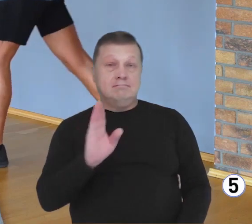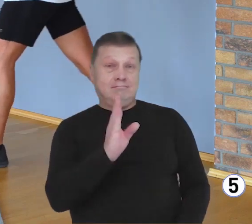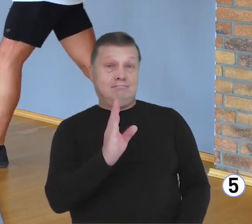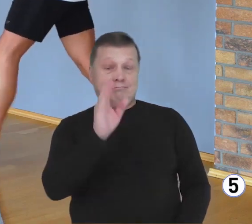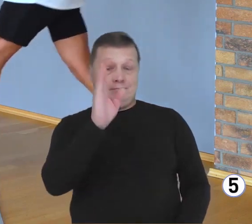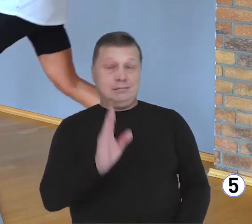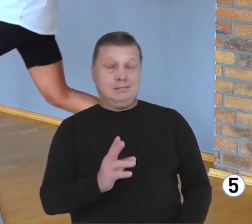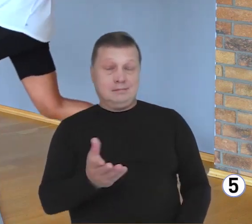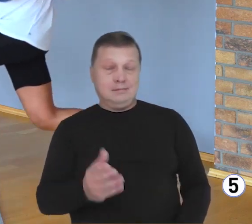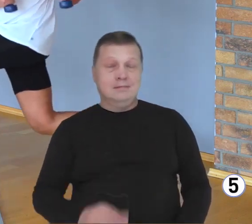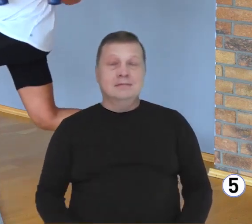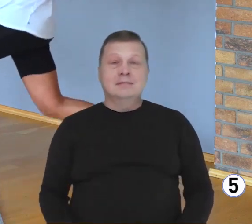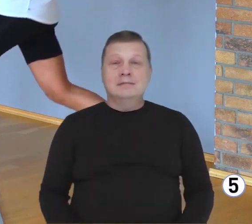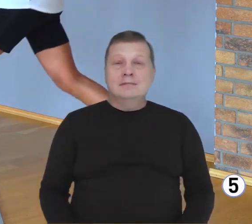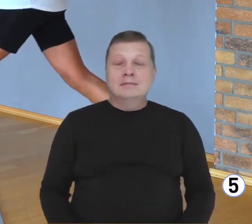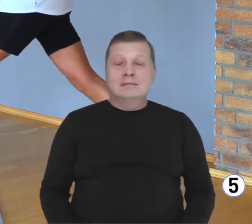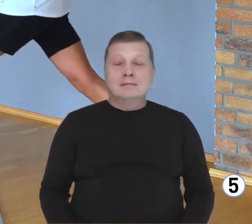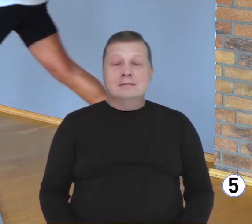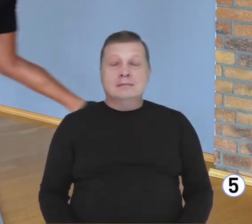Pokażę z boku.